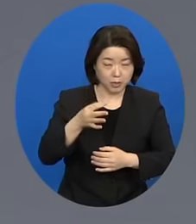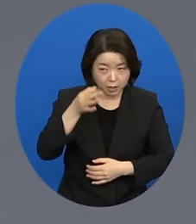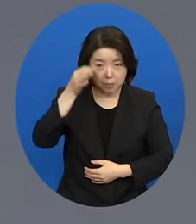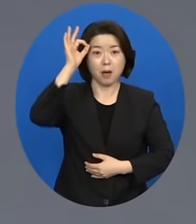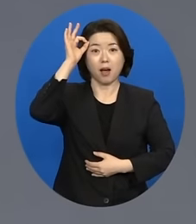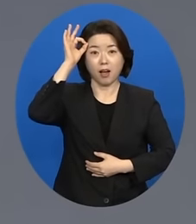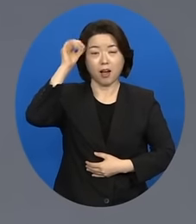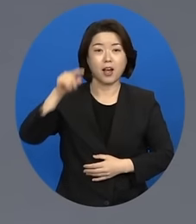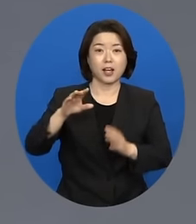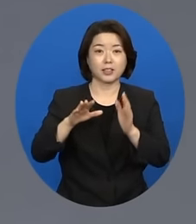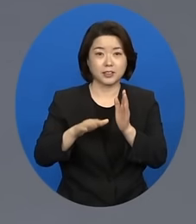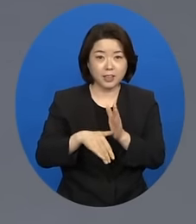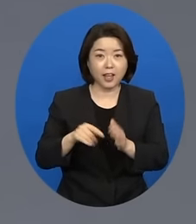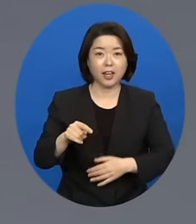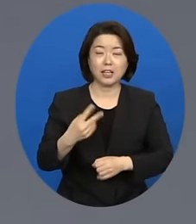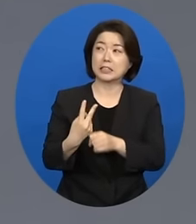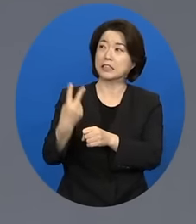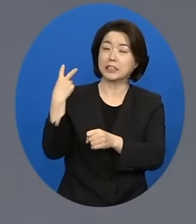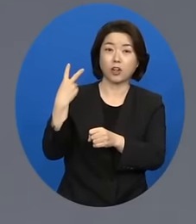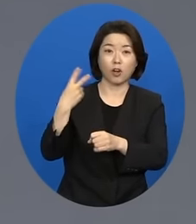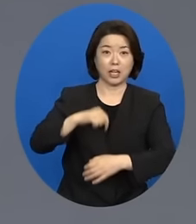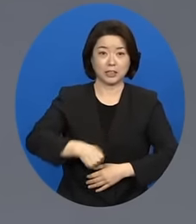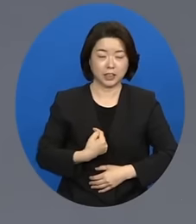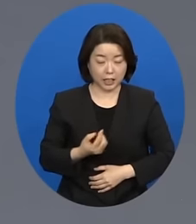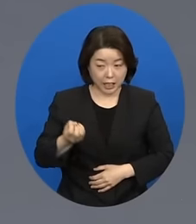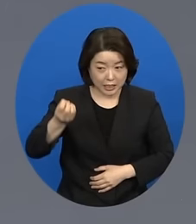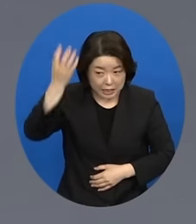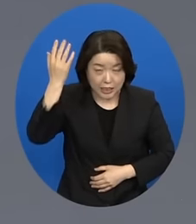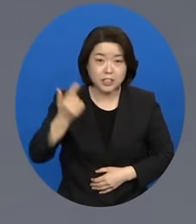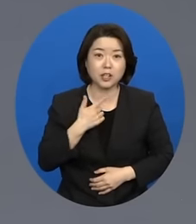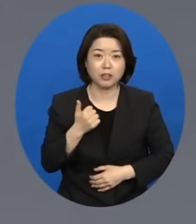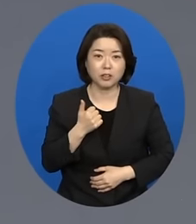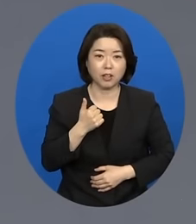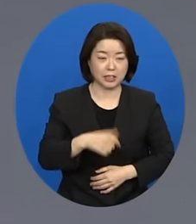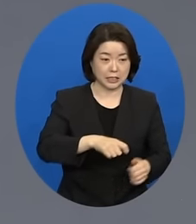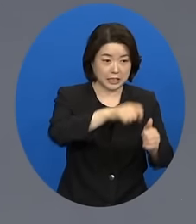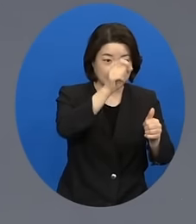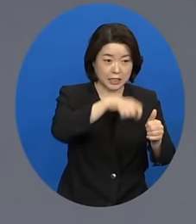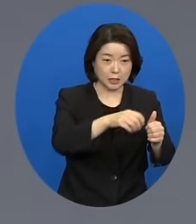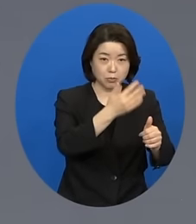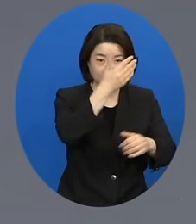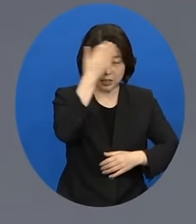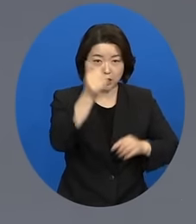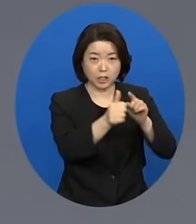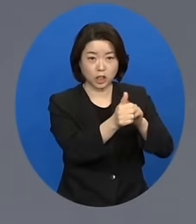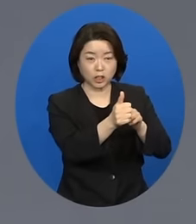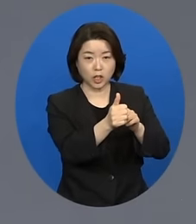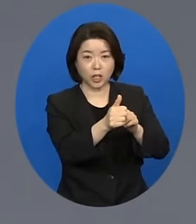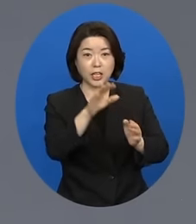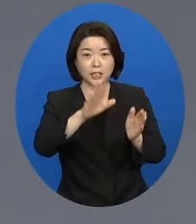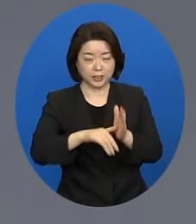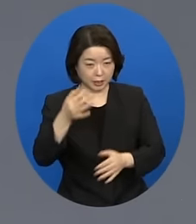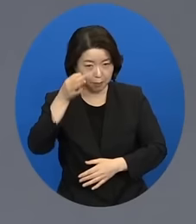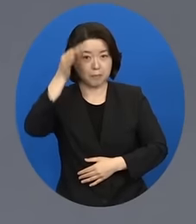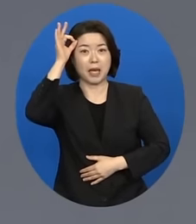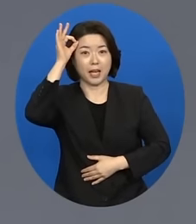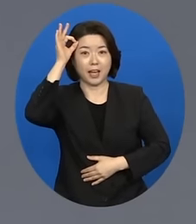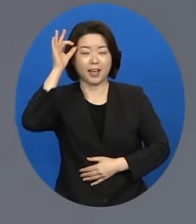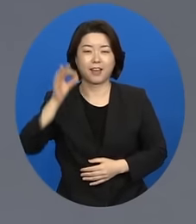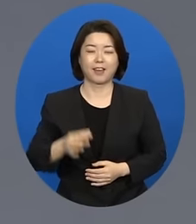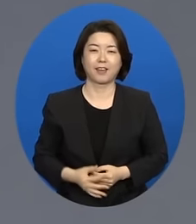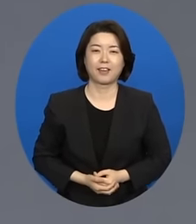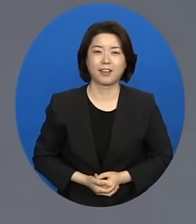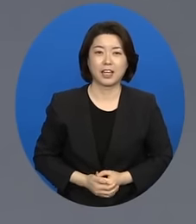나는 거예요. 그때 2년 전에 자기가 잊고 있었던 그 히브리 청년이 생각이 그때 바로 나는 겁니다.